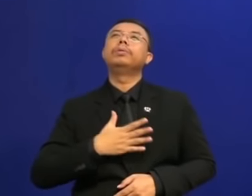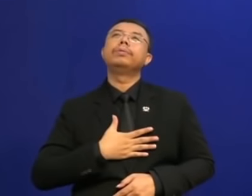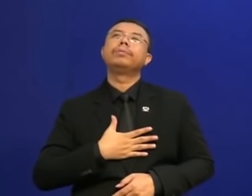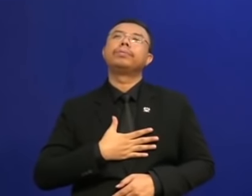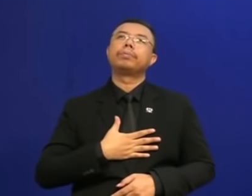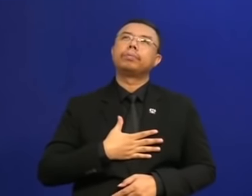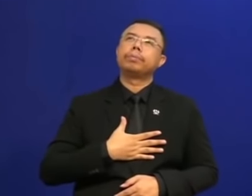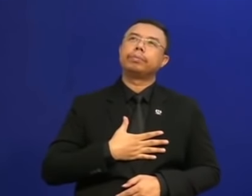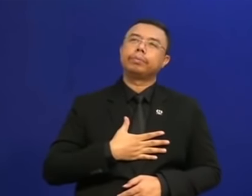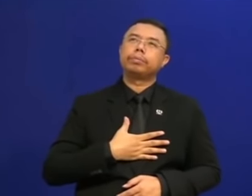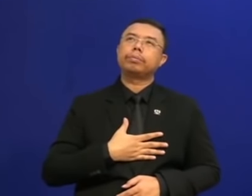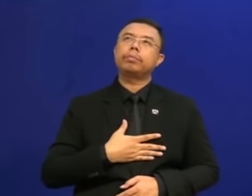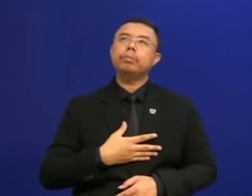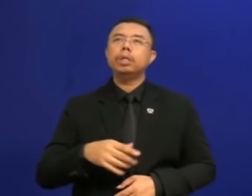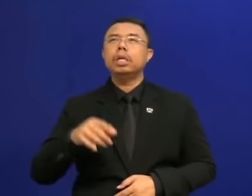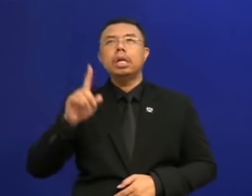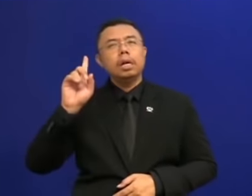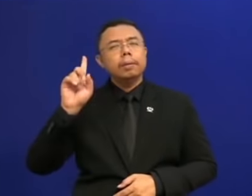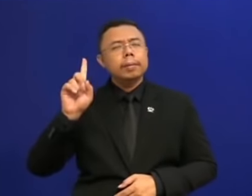terakhirku,